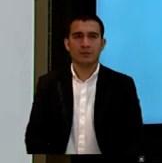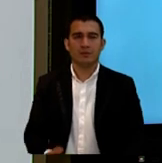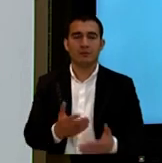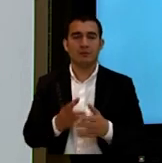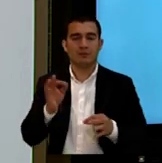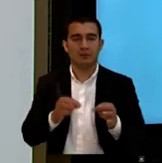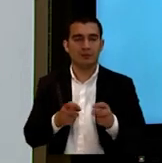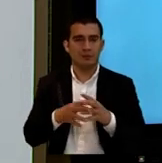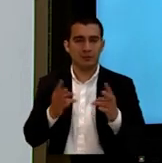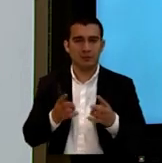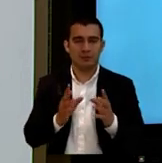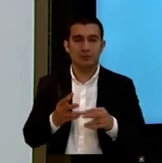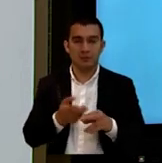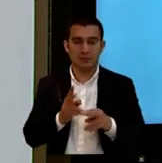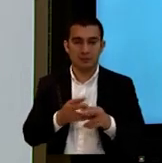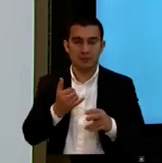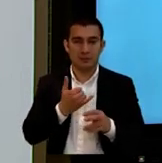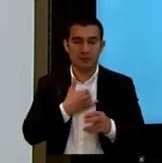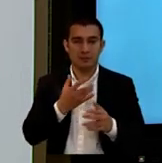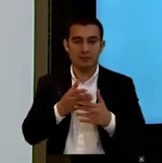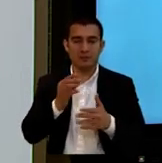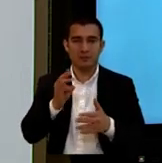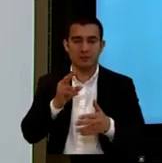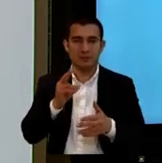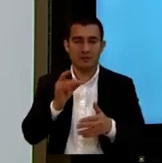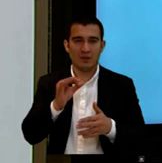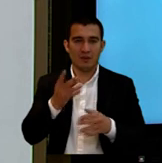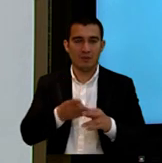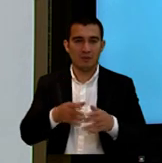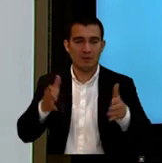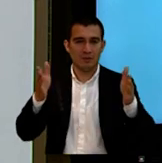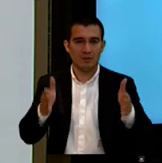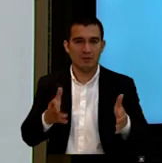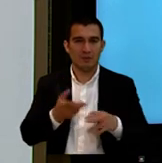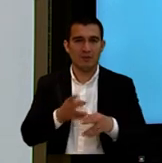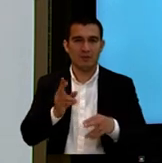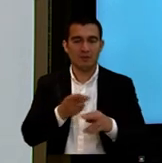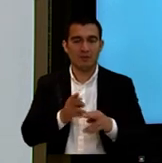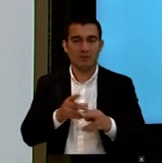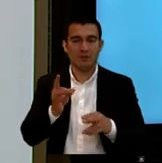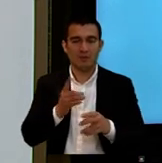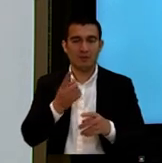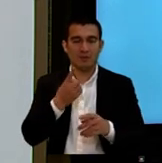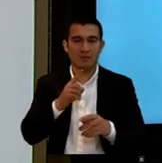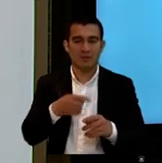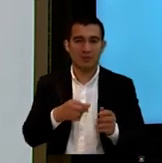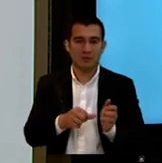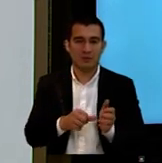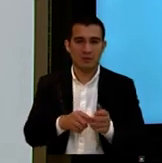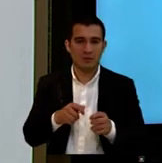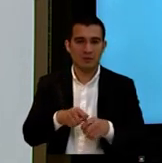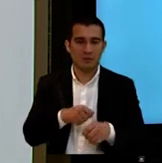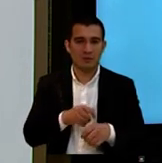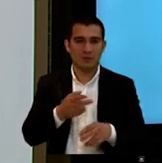chizib olamiz. Bilamizki, devorda derazani egallab turgan qismi 1.10 metrga teng. Agarda